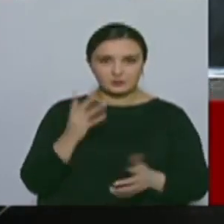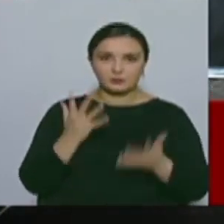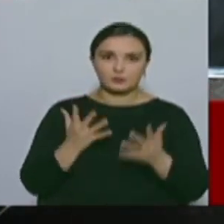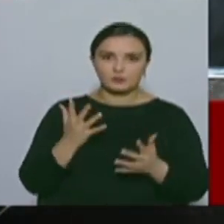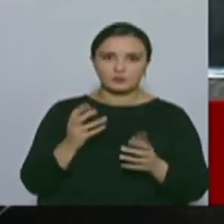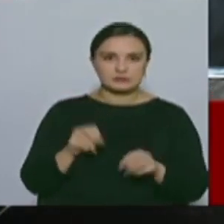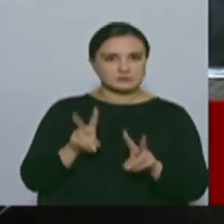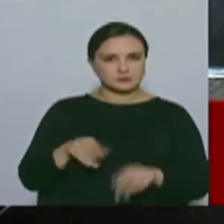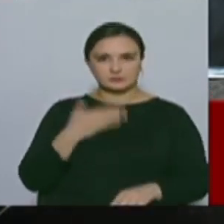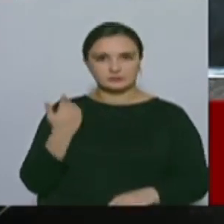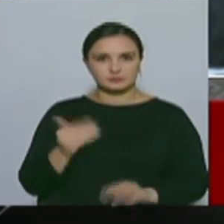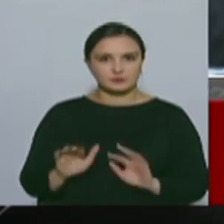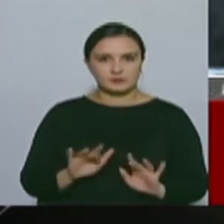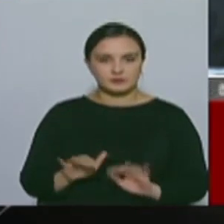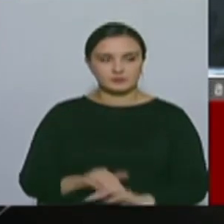არ არის განზრახ მოქმედება?